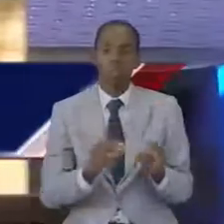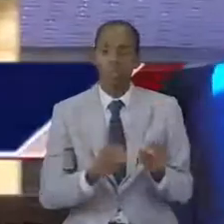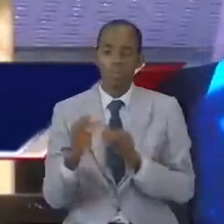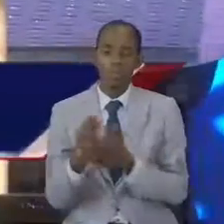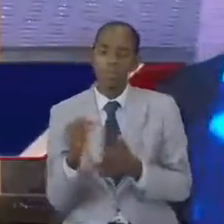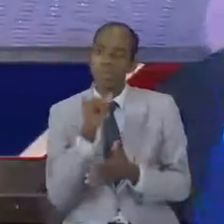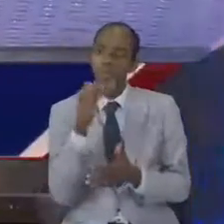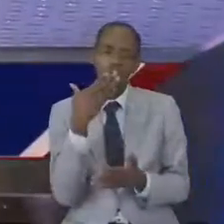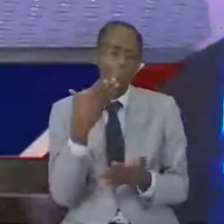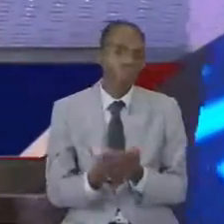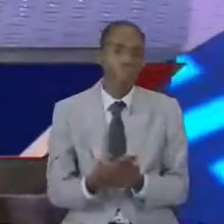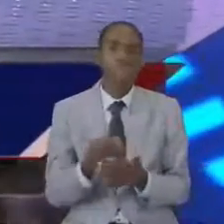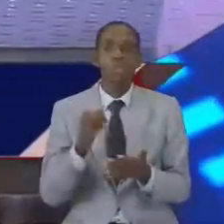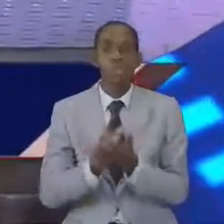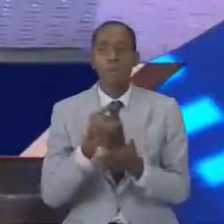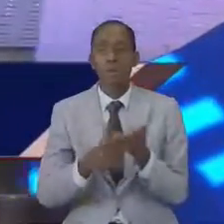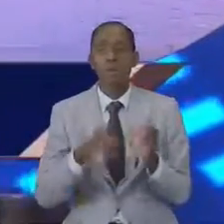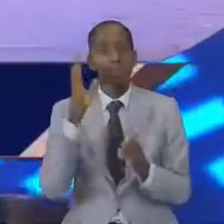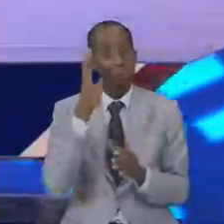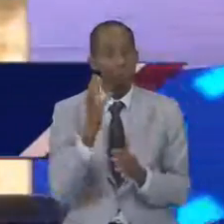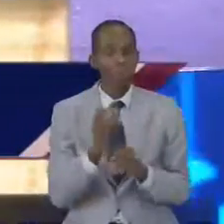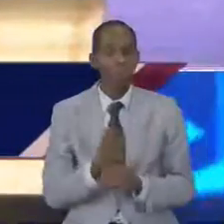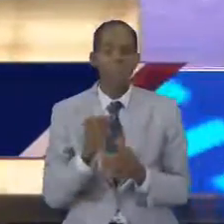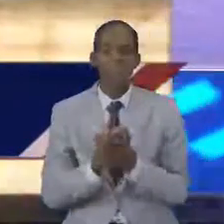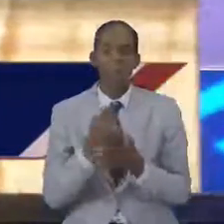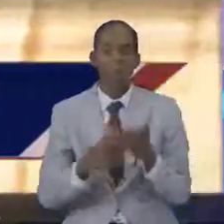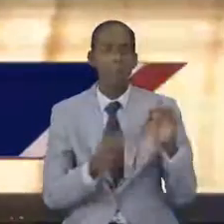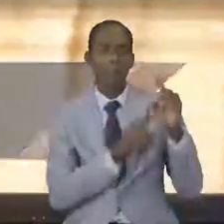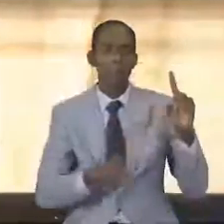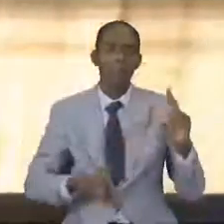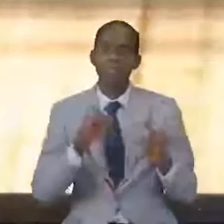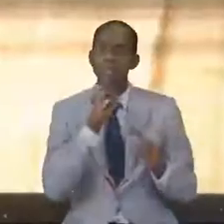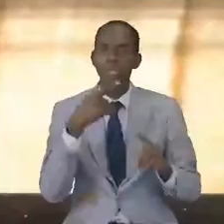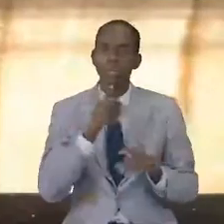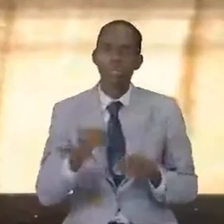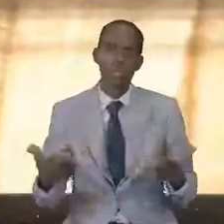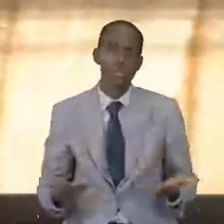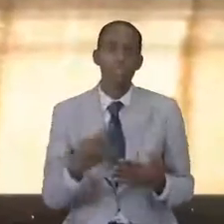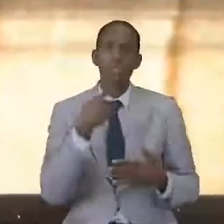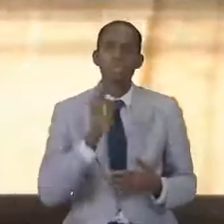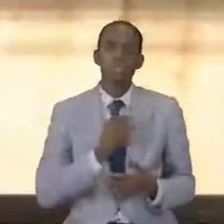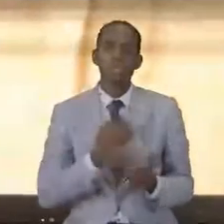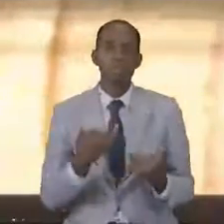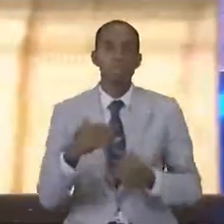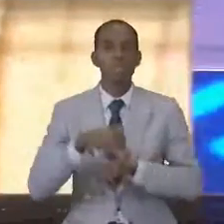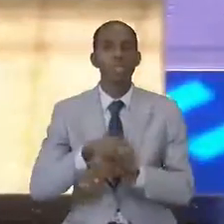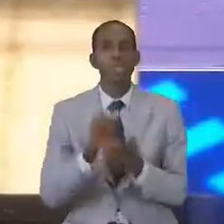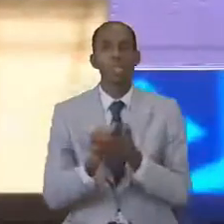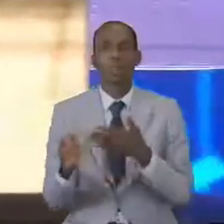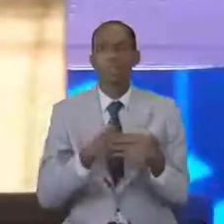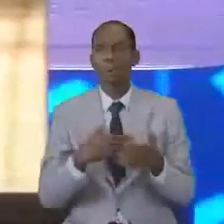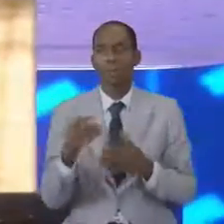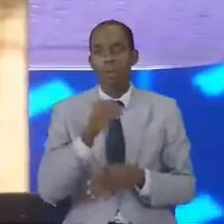pas bien c'est ce que vous allez aussi moissonner c'est ce que le Seigneur nous dit et ce soir que quiconque